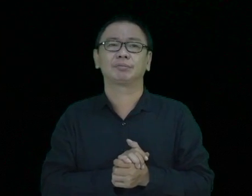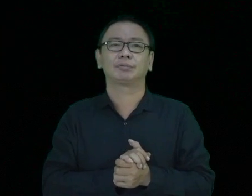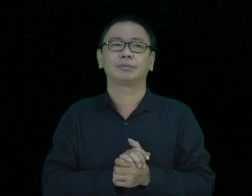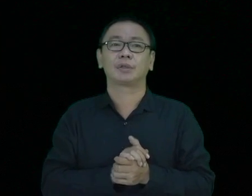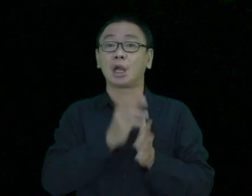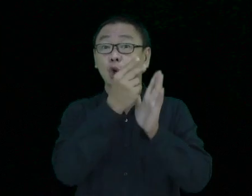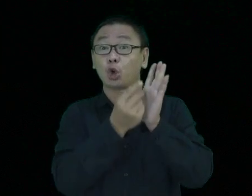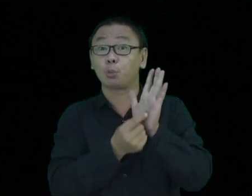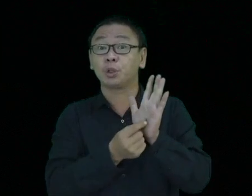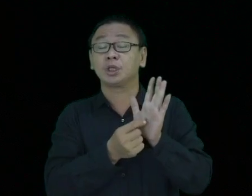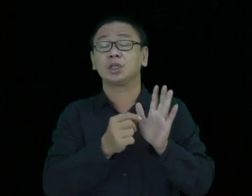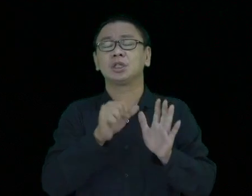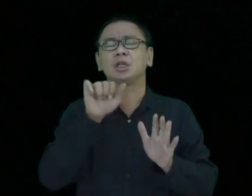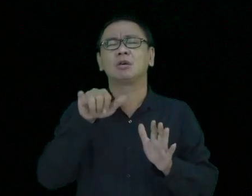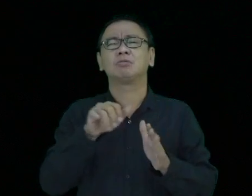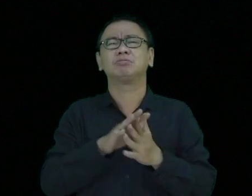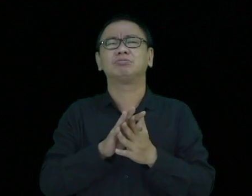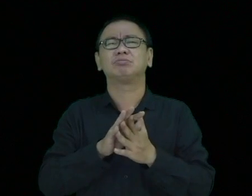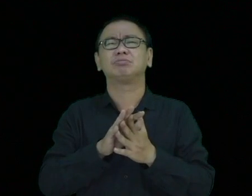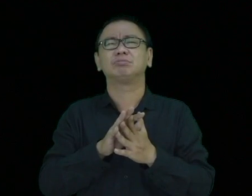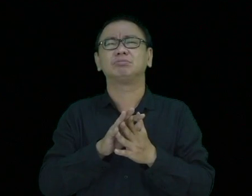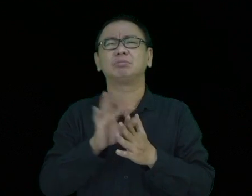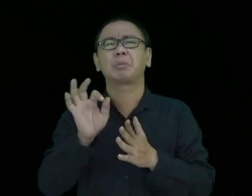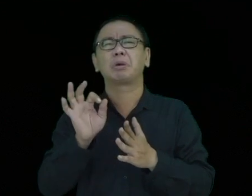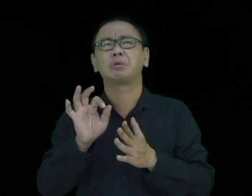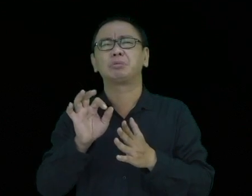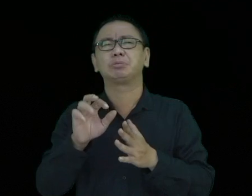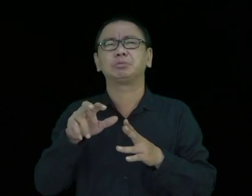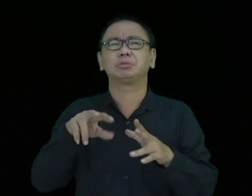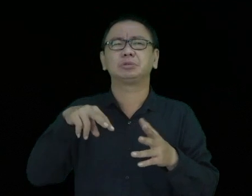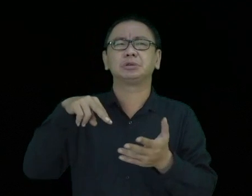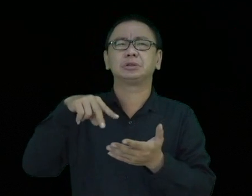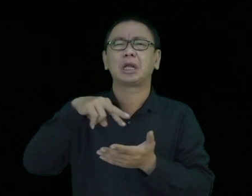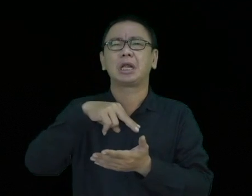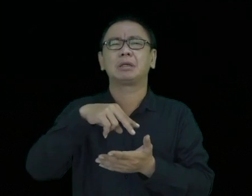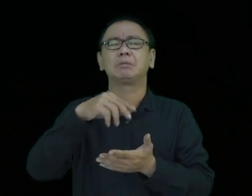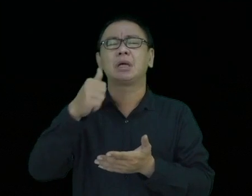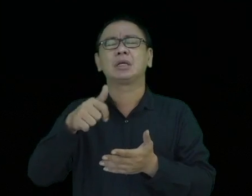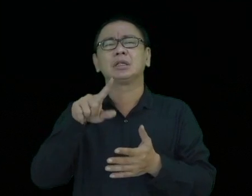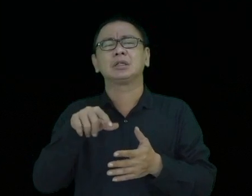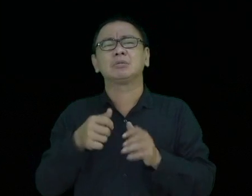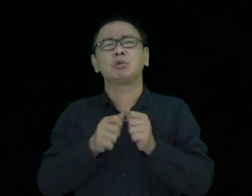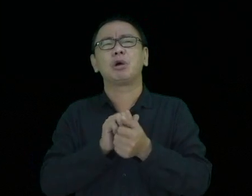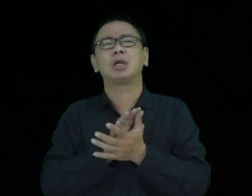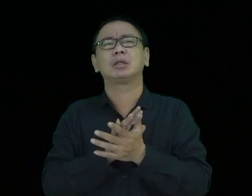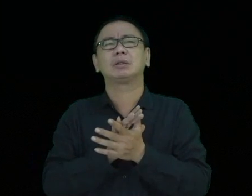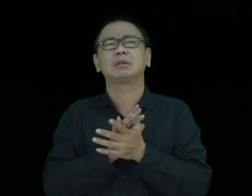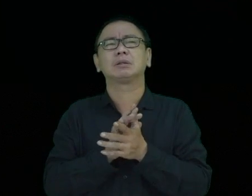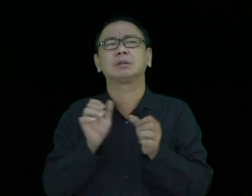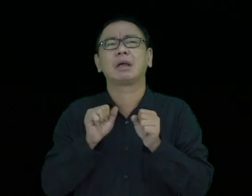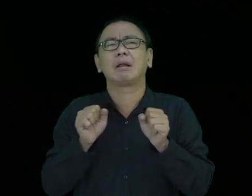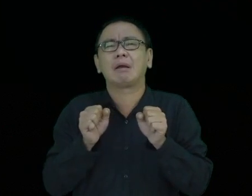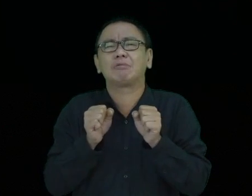ekonomi yang belum bisa berjalan dengan baik, lalu ya ini membuat kegalauan, keresahan,